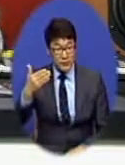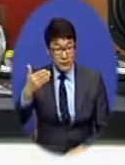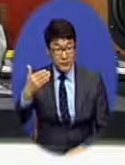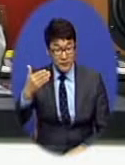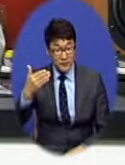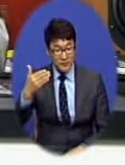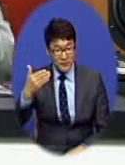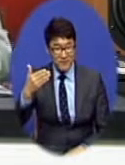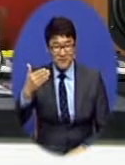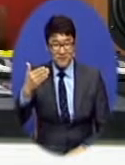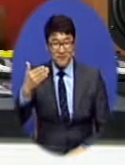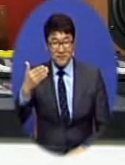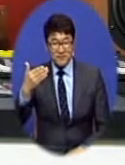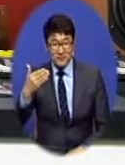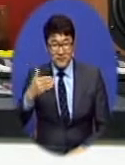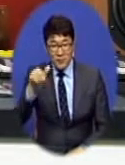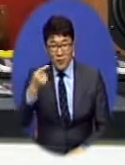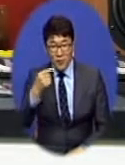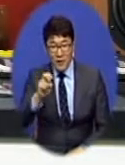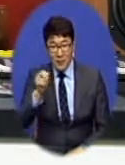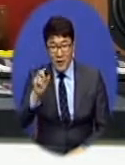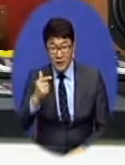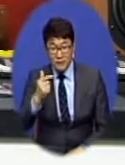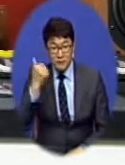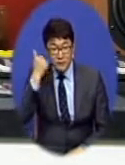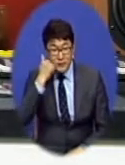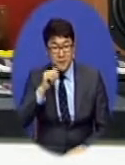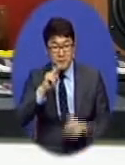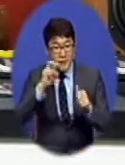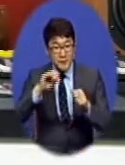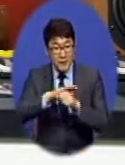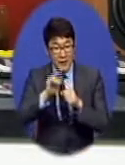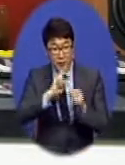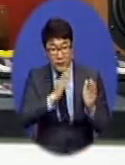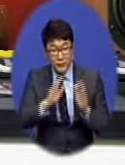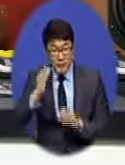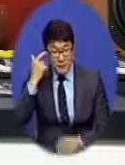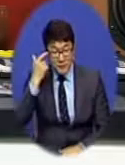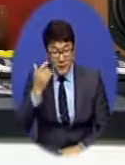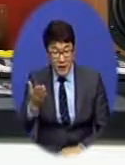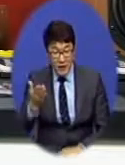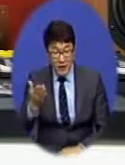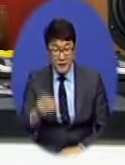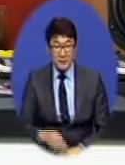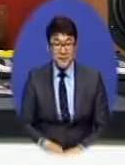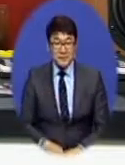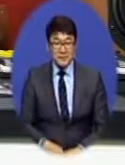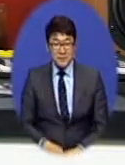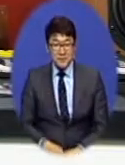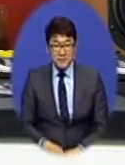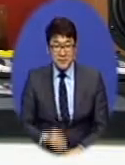9번입니다. 9번. 네. 네. 9번 고나면님이 부릅니다. 미운 사랑 노래 준비되셨죠? 네. 선배님 외쳐주세요. 음악 주세요. 네.